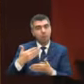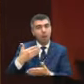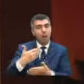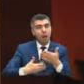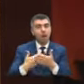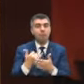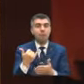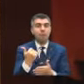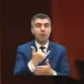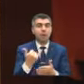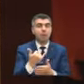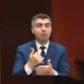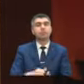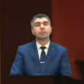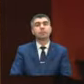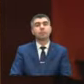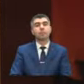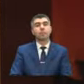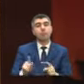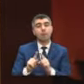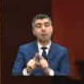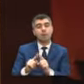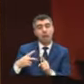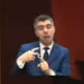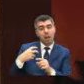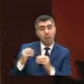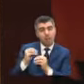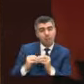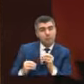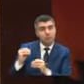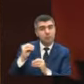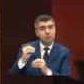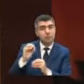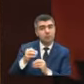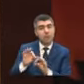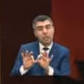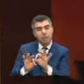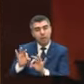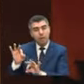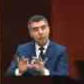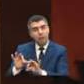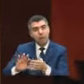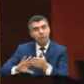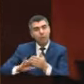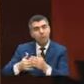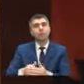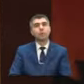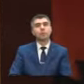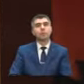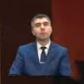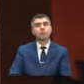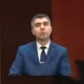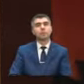فبالتالي هامش الربح بالنسبة لهذه المستلزمات كان محدد كذلك، وهذه الإجراءات هذه كتمكن من على